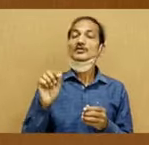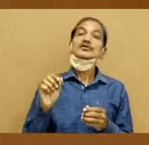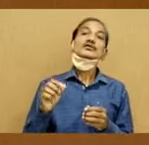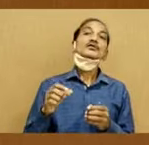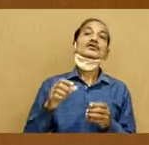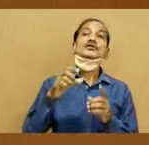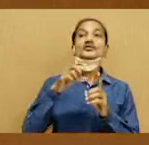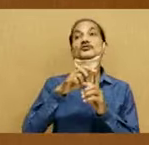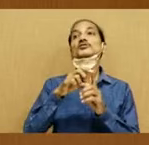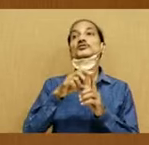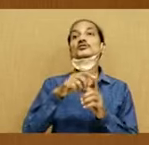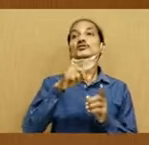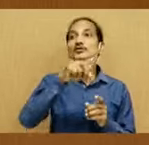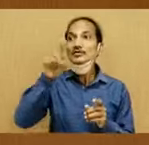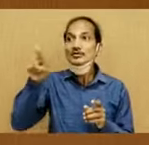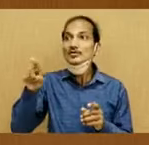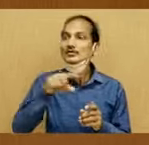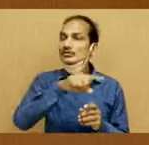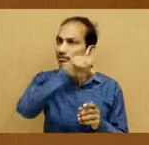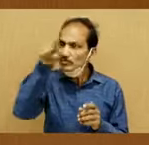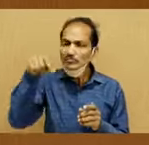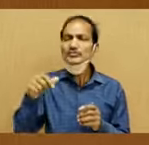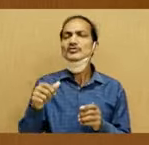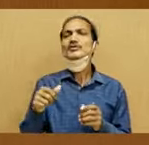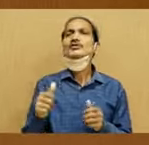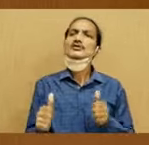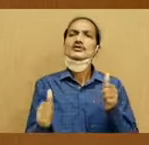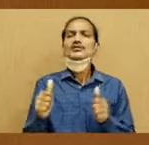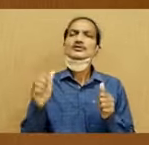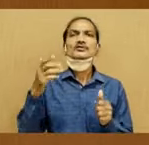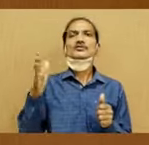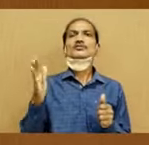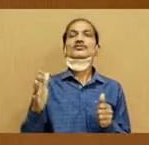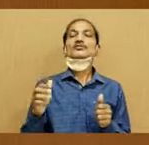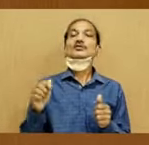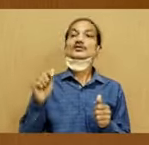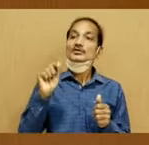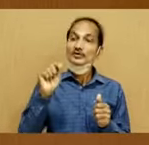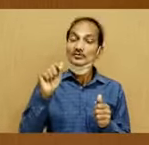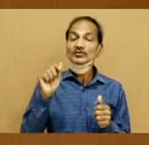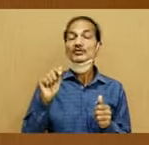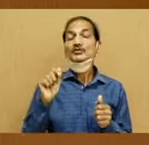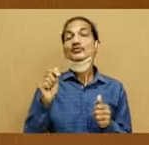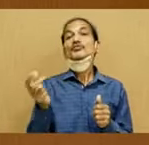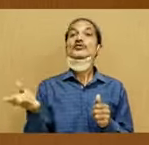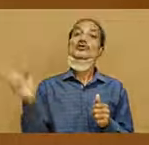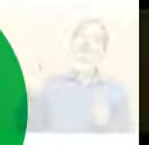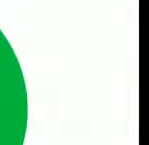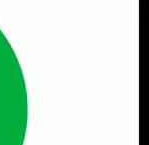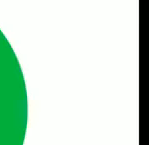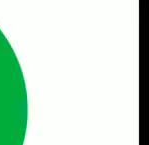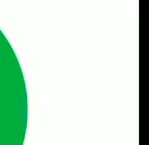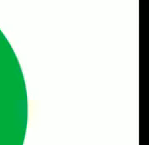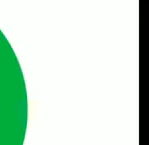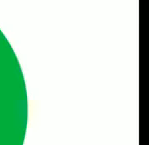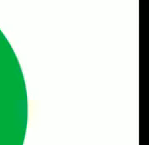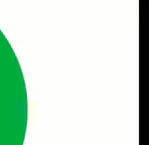सेथिपा आमे कम पॉजिटिव रेट पाउचु। यहाँ पाई मु आउ गोटे स्लाइड आपण को देखेबी, ये स्लाइड रे